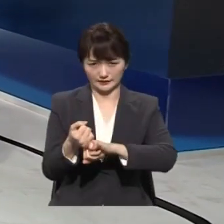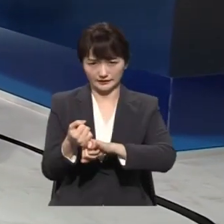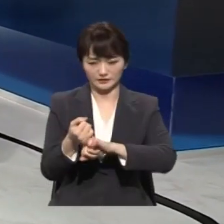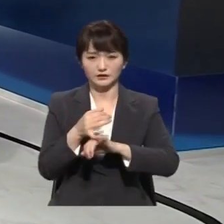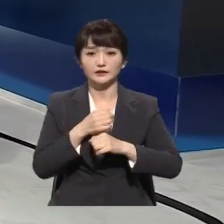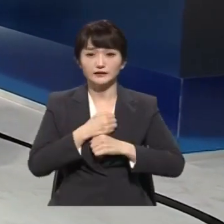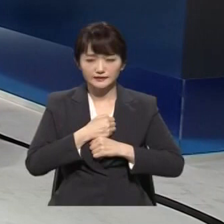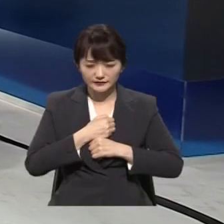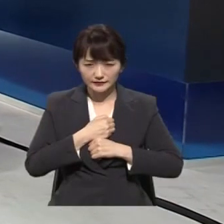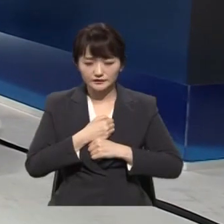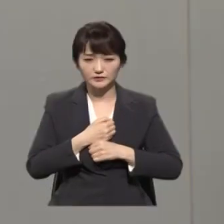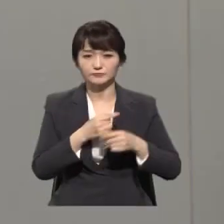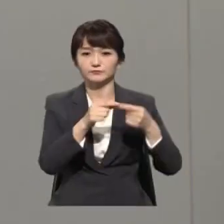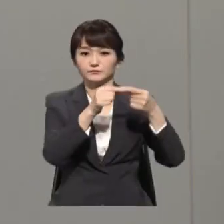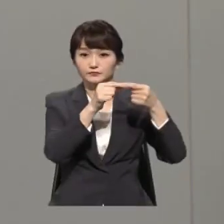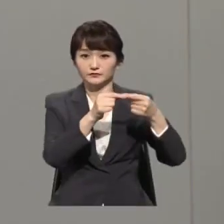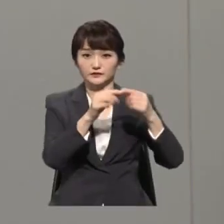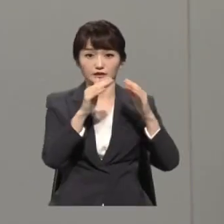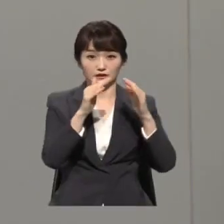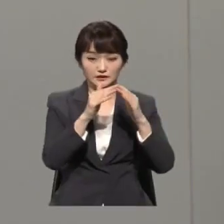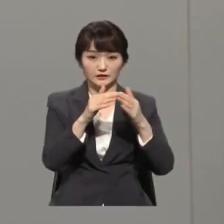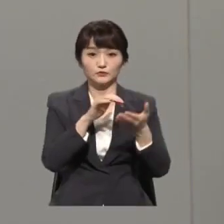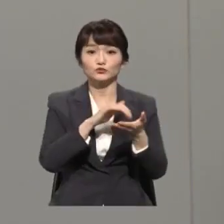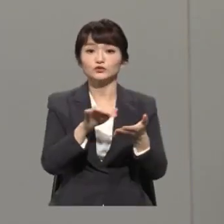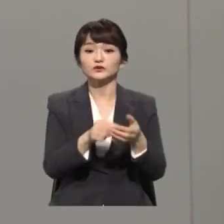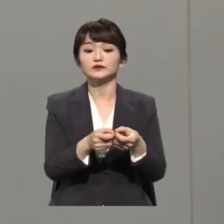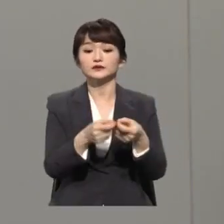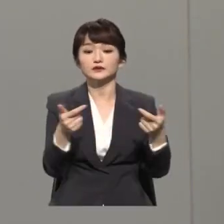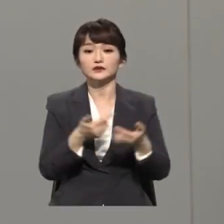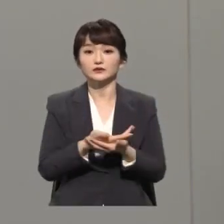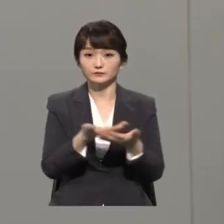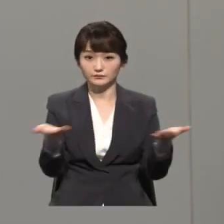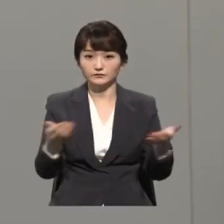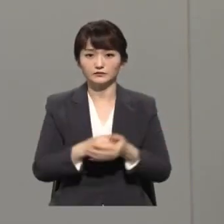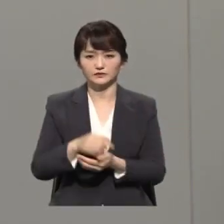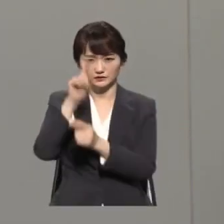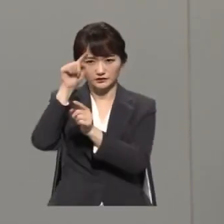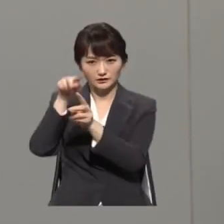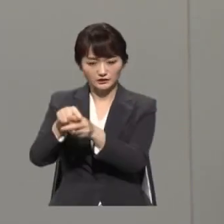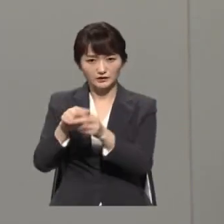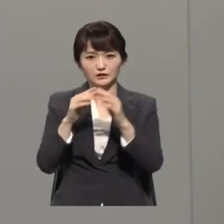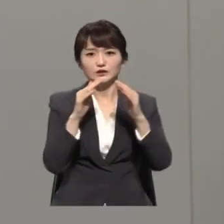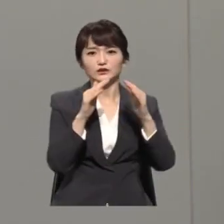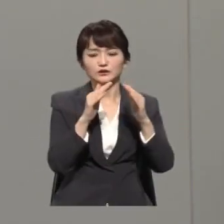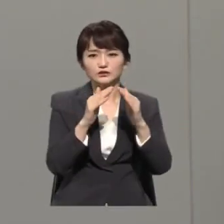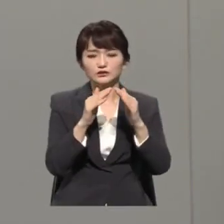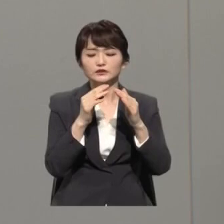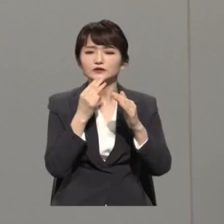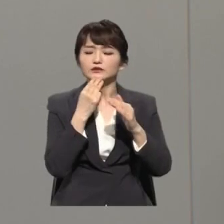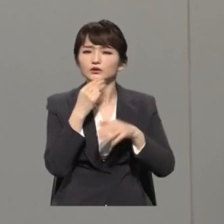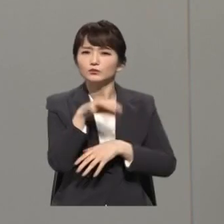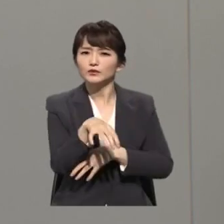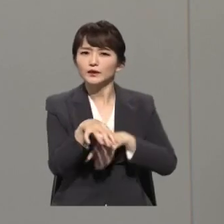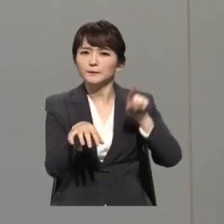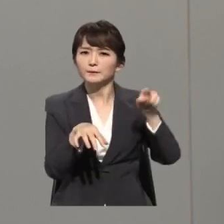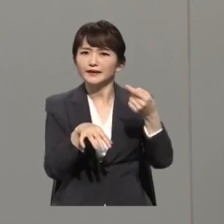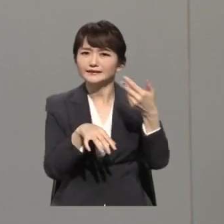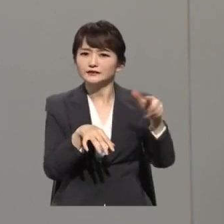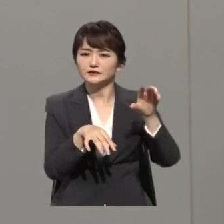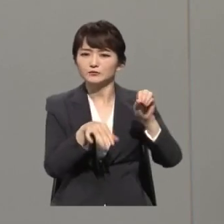시키겠다고 다짐합니다 첫째는 주택 공급 입니다 이제 명 후보는 서울의 1,070,000 원 을 비록 집 비롯해서